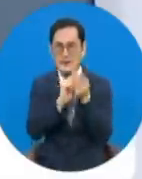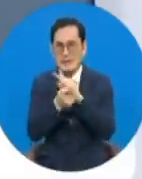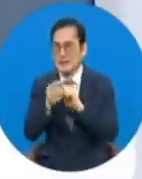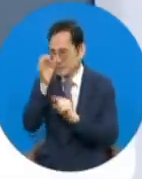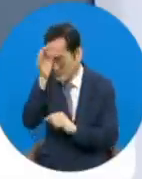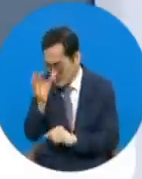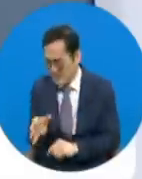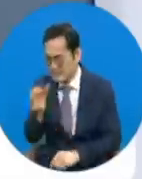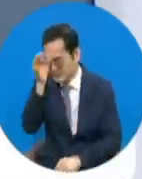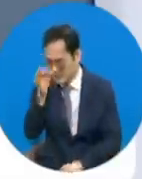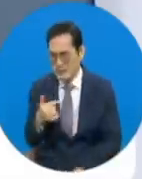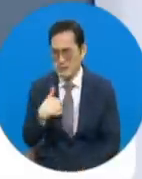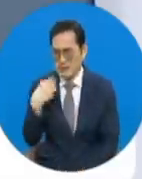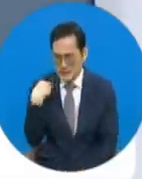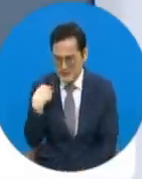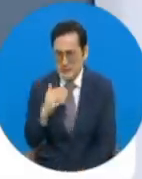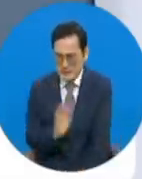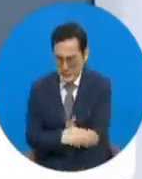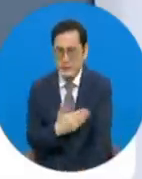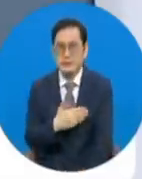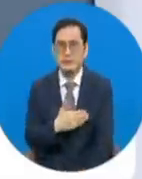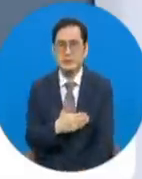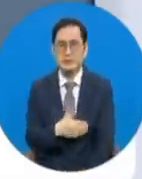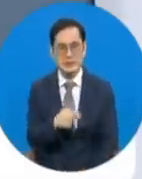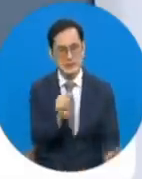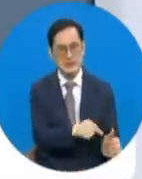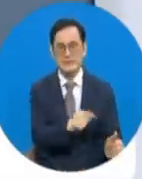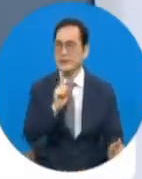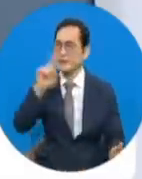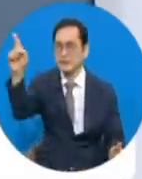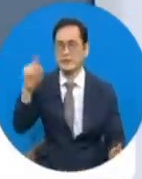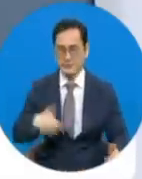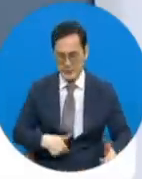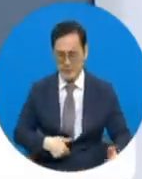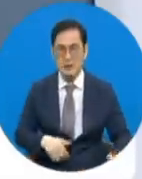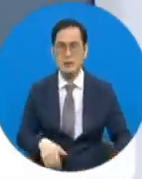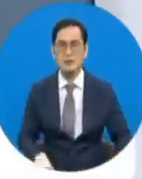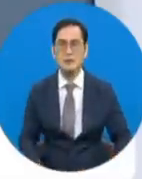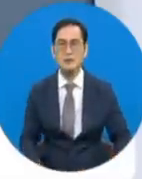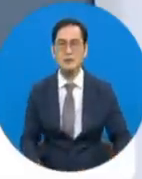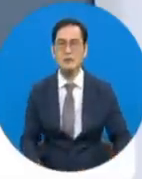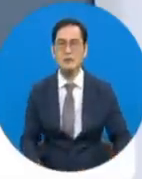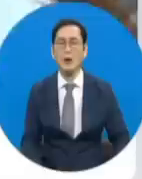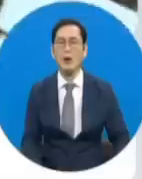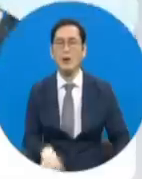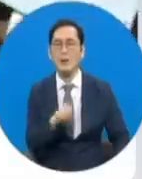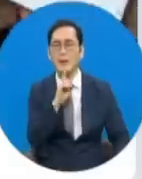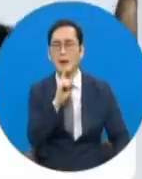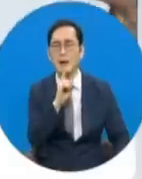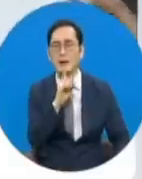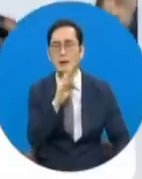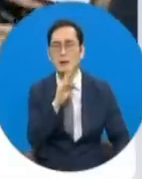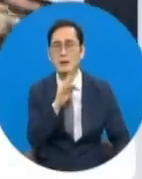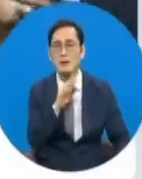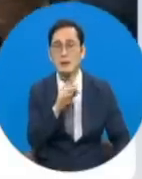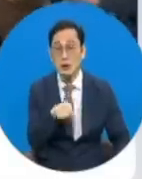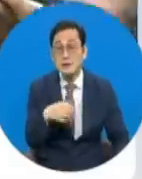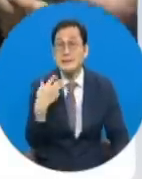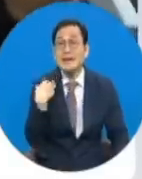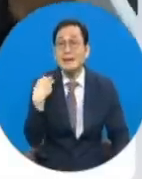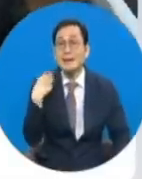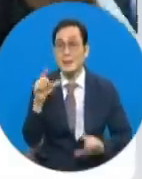윤리적 도덕적 책임이 있다. 이렇게 당의 윤리 심판원에 책임을 구하는 일 정도는 있어야 이재명 대표가 얘기하고 있는